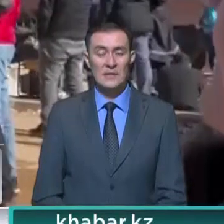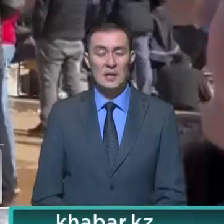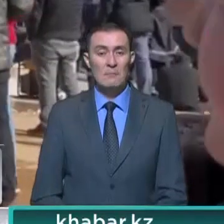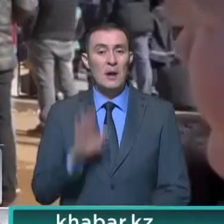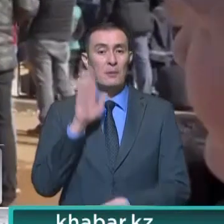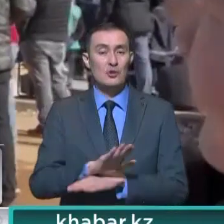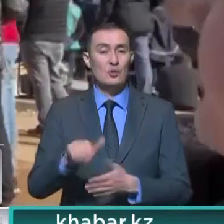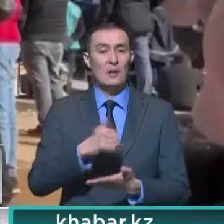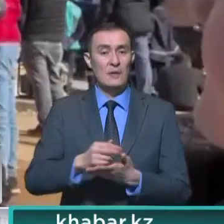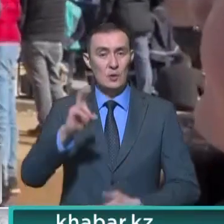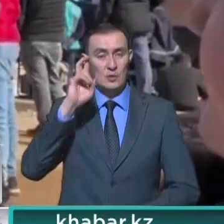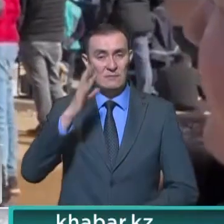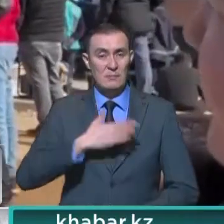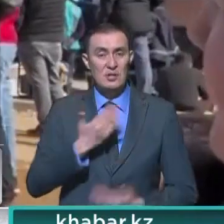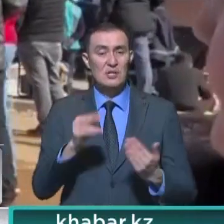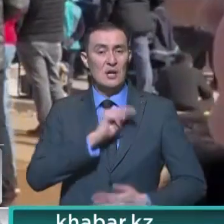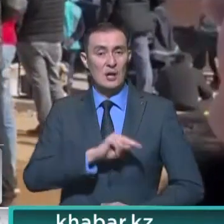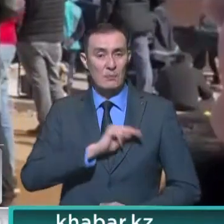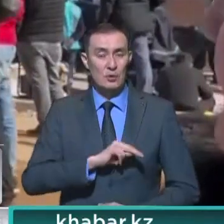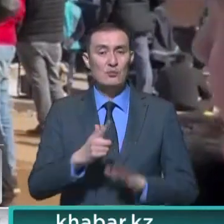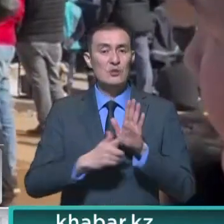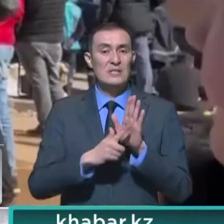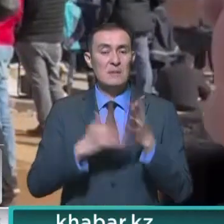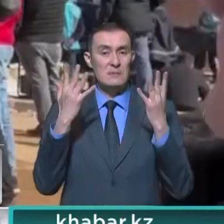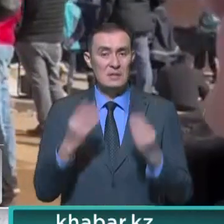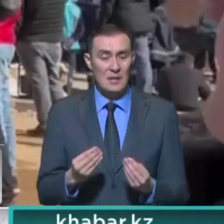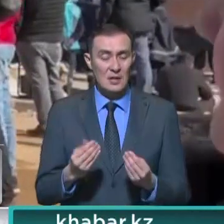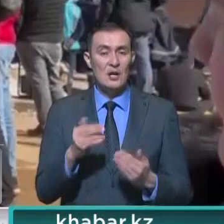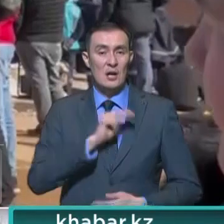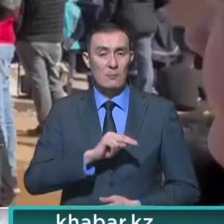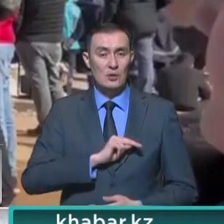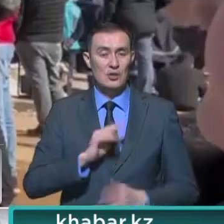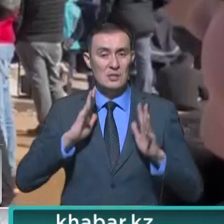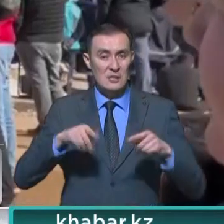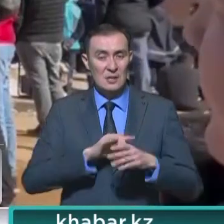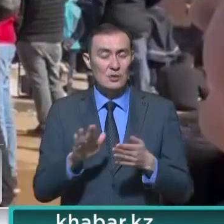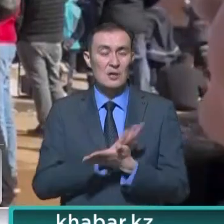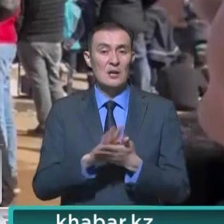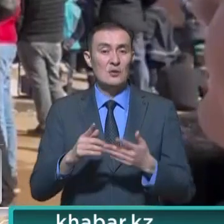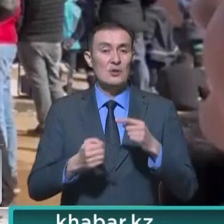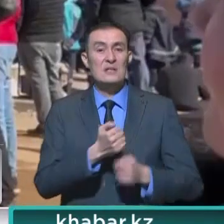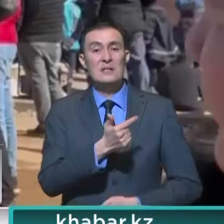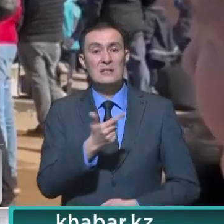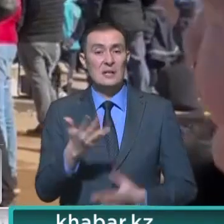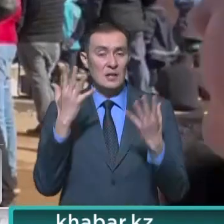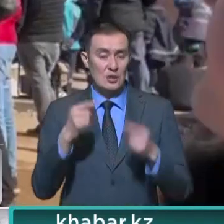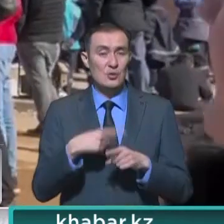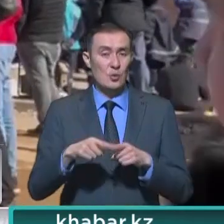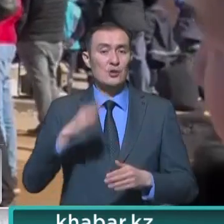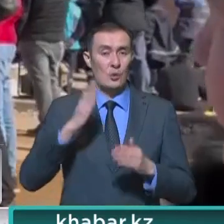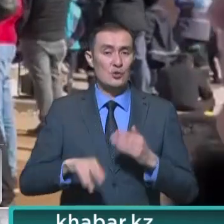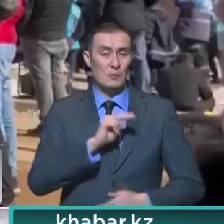По поручению главы государства мы работаем здесь уже 7 сутки. Сейчас работает техника. Еще несколько дней, и мы завершим свою миссию в